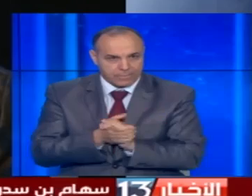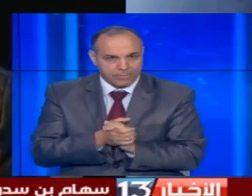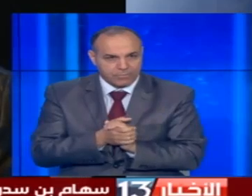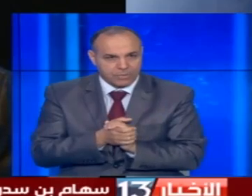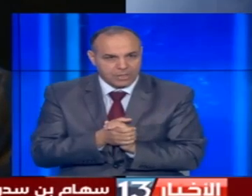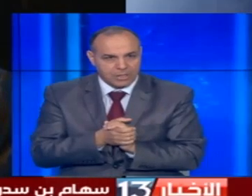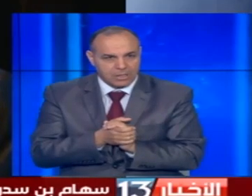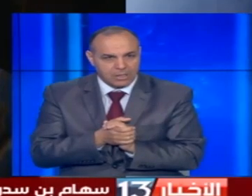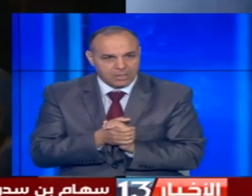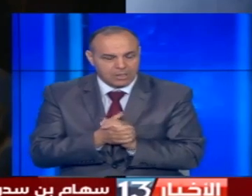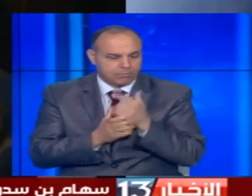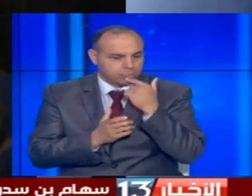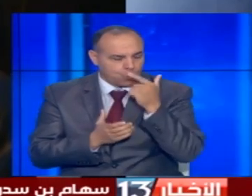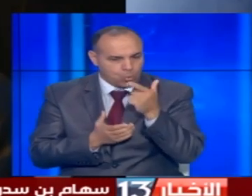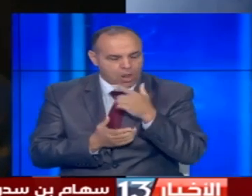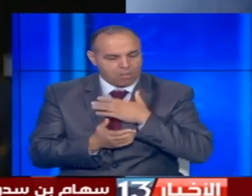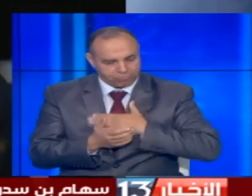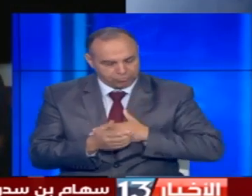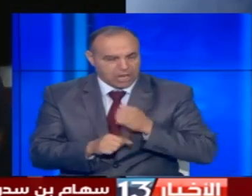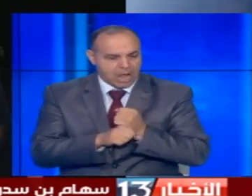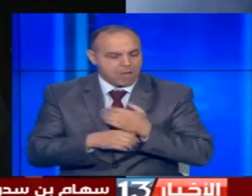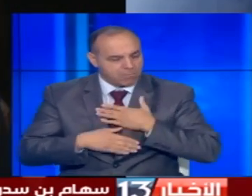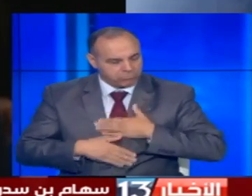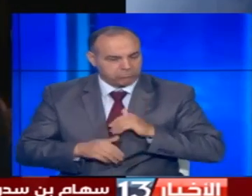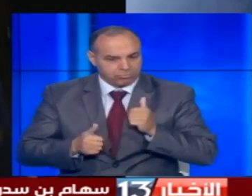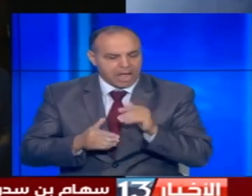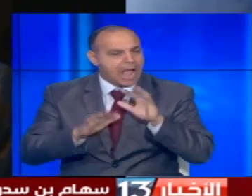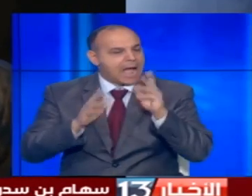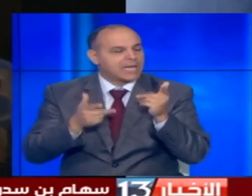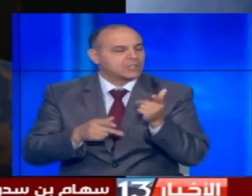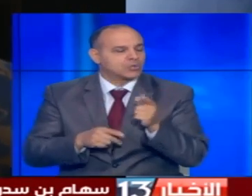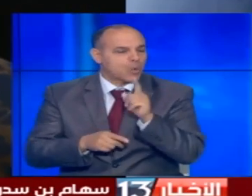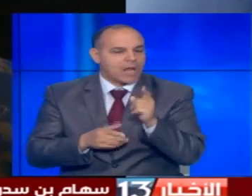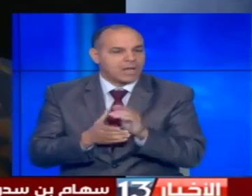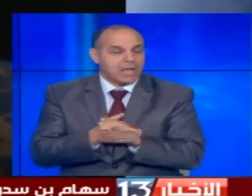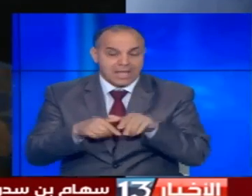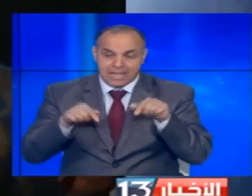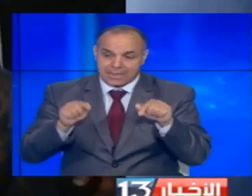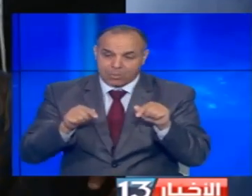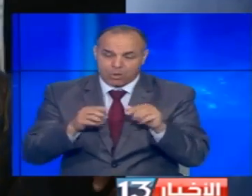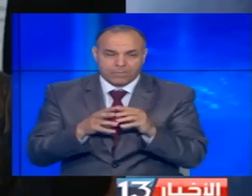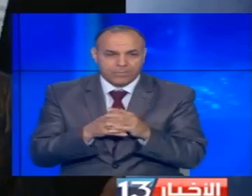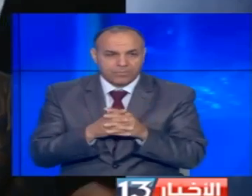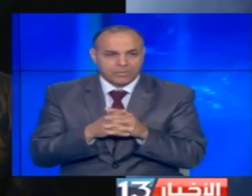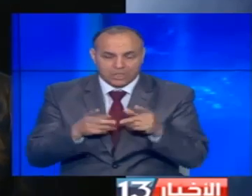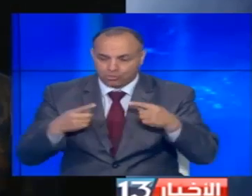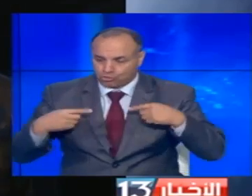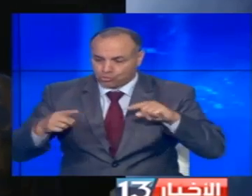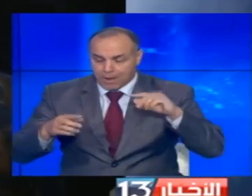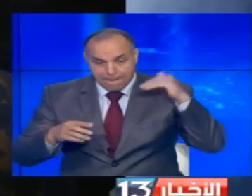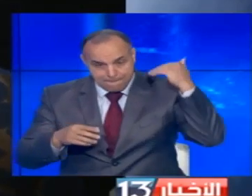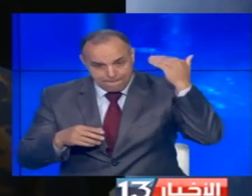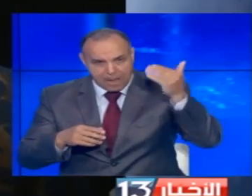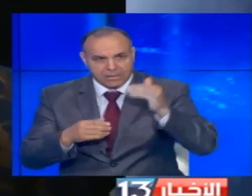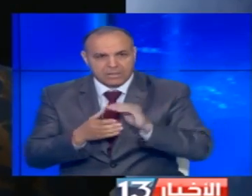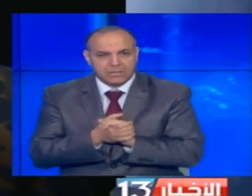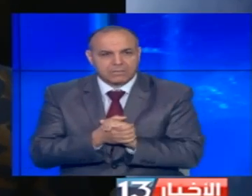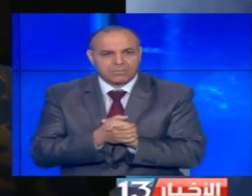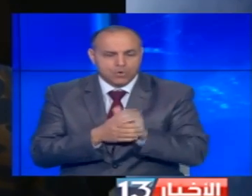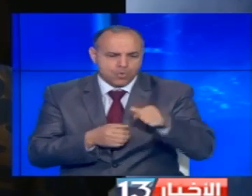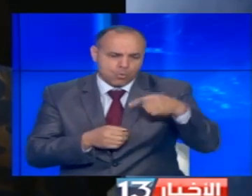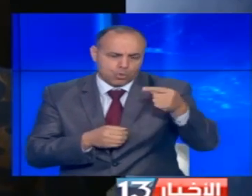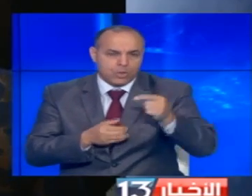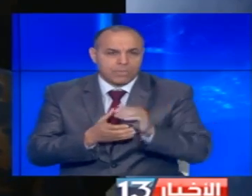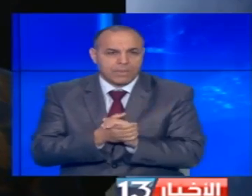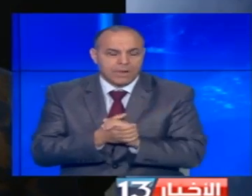دون غرور راضيه على ادائها علاش راضيه على خاطر توا في الجلسات القادمه اللي باش تصير بين اليوم وغدو